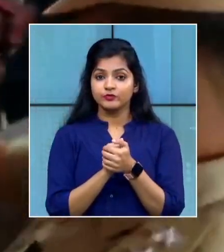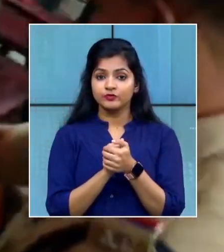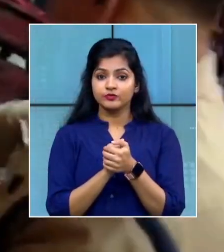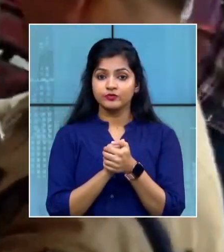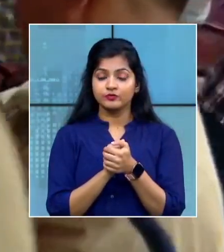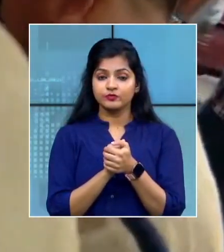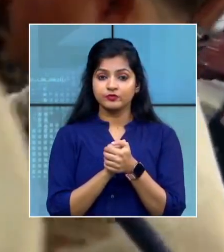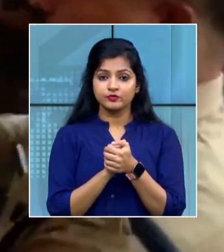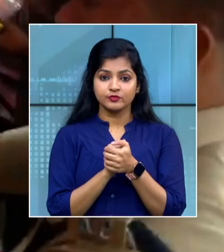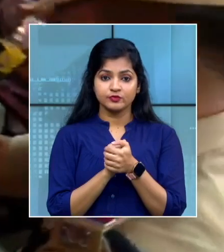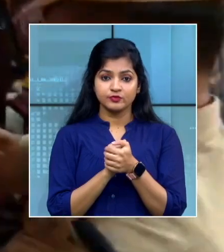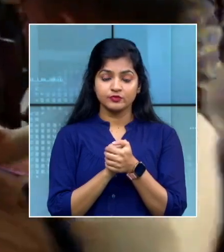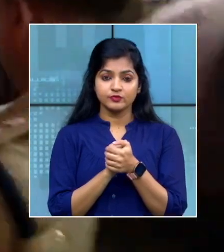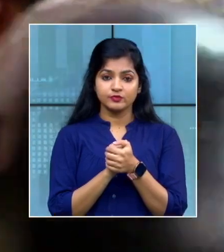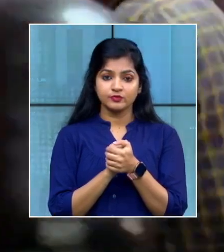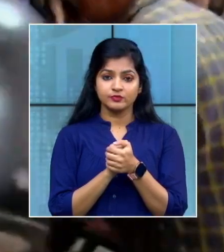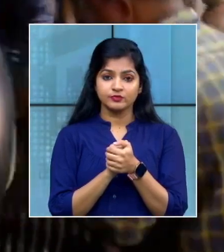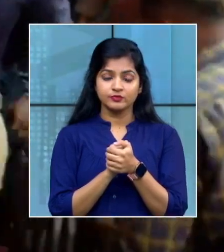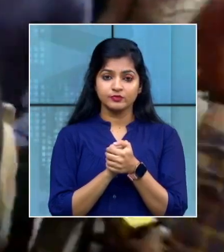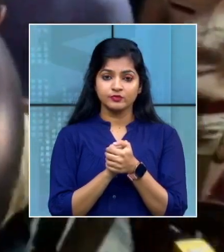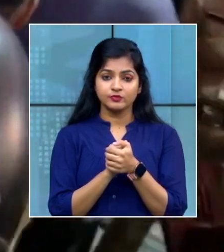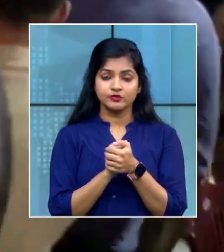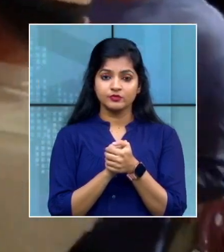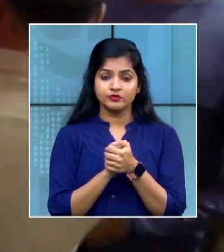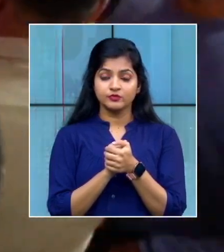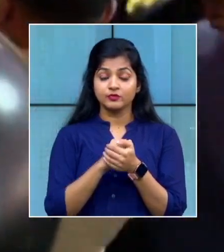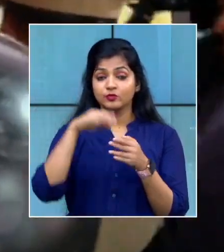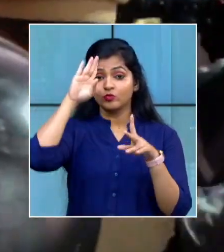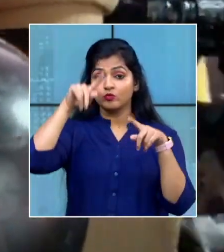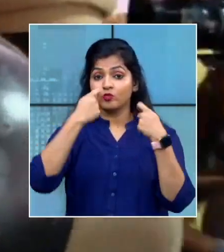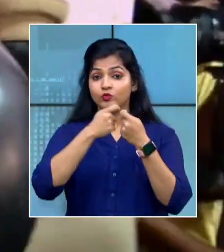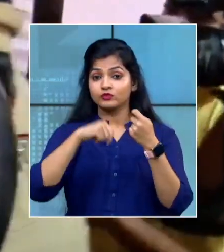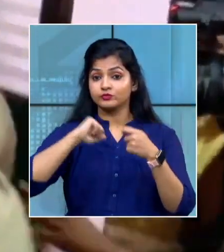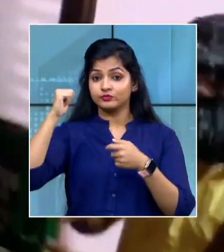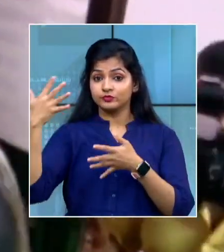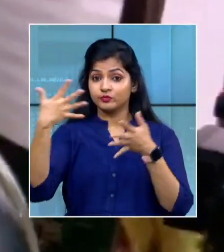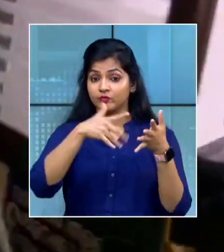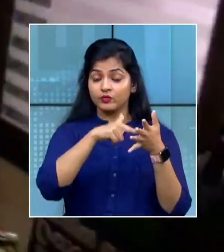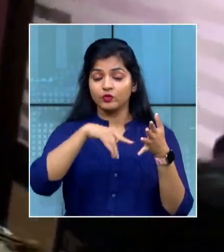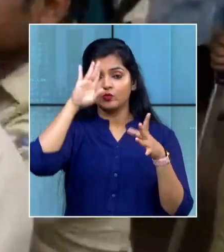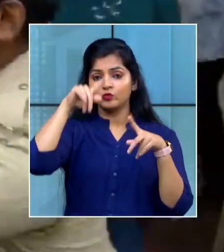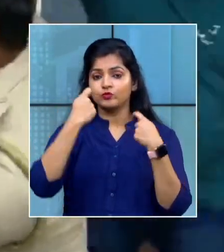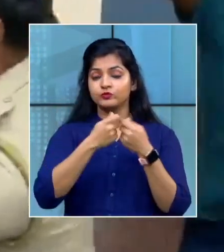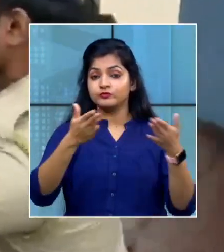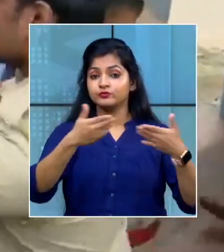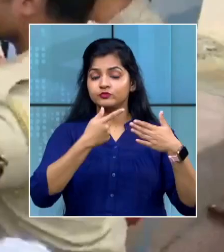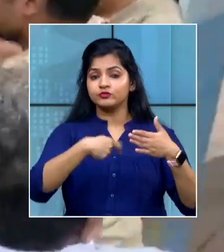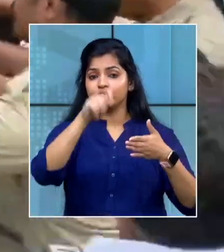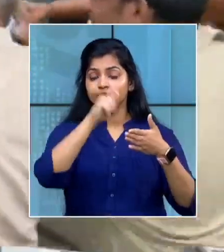പോലീസ് ഗേറ്റ് അടച്ച് തടഞ്ഞു. തുടർന്ന് പ്രവർത്തകർ ഇതിന്